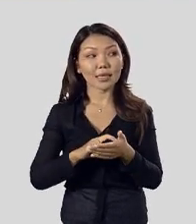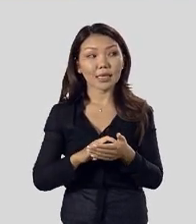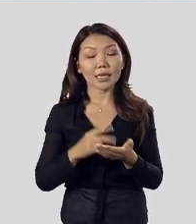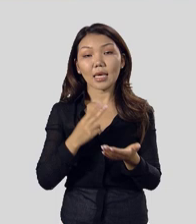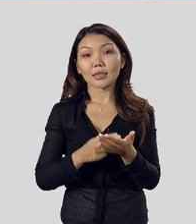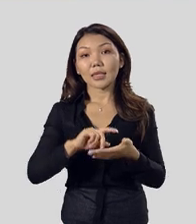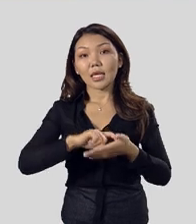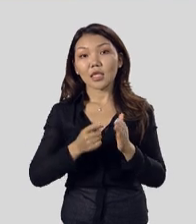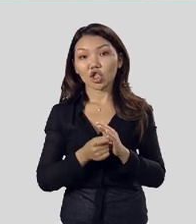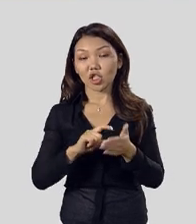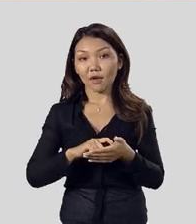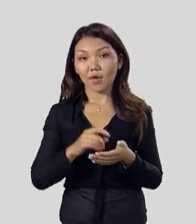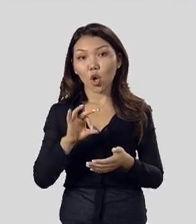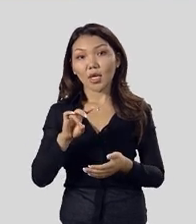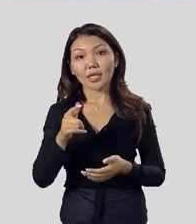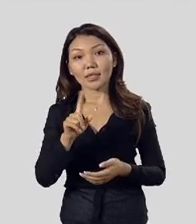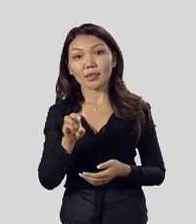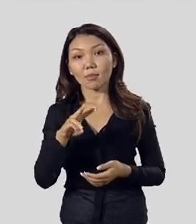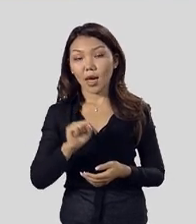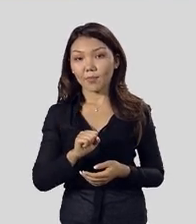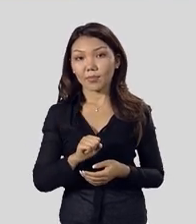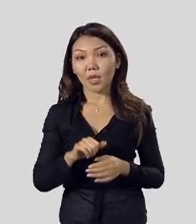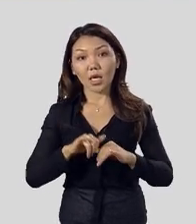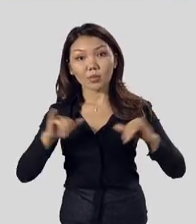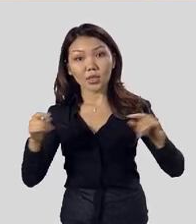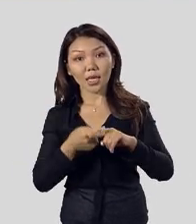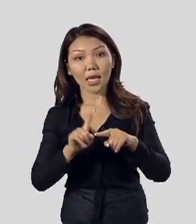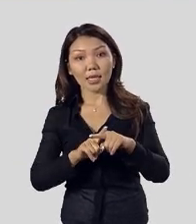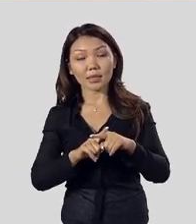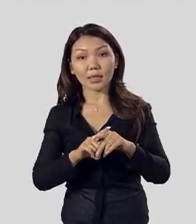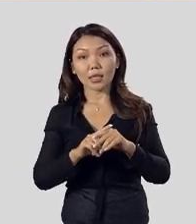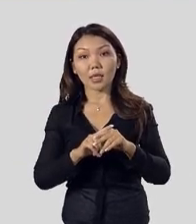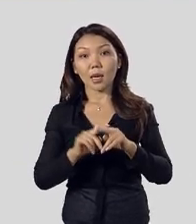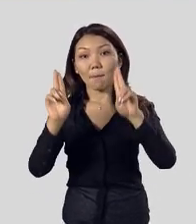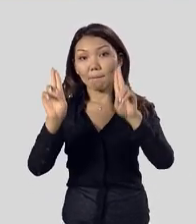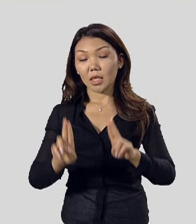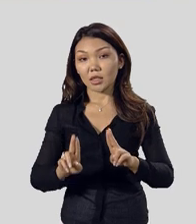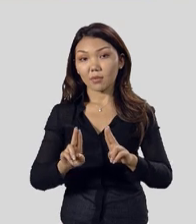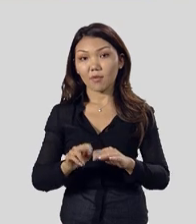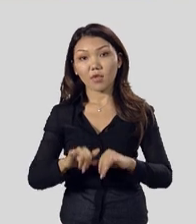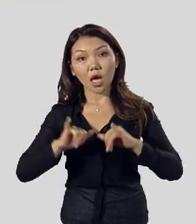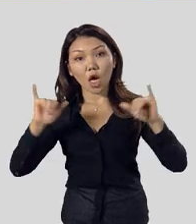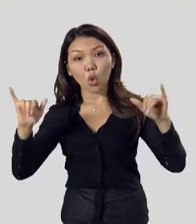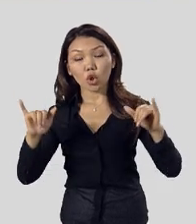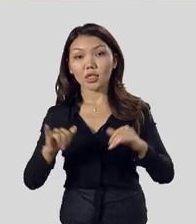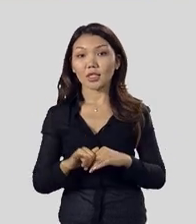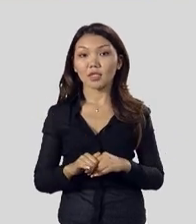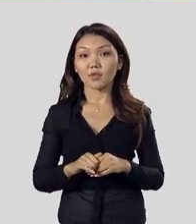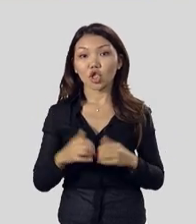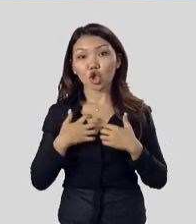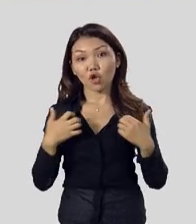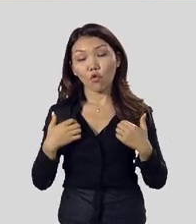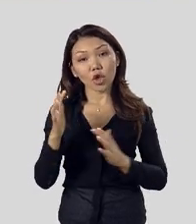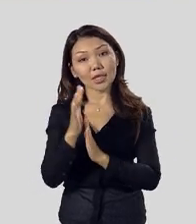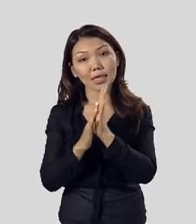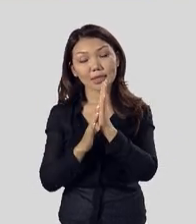организма распространения этих принципов на рост и развитие животных и растений